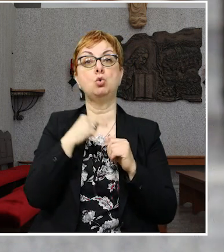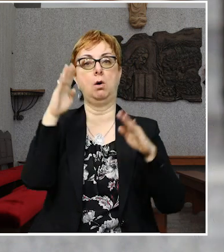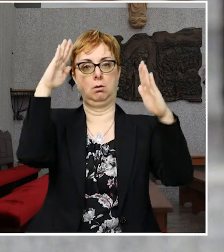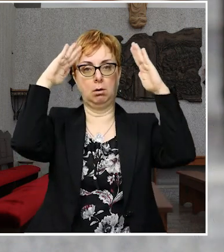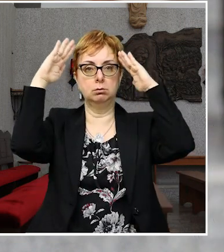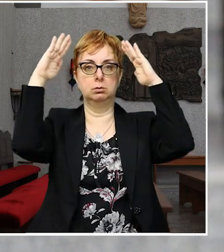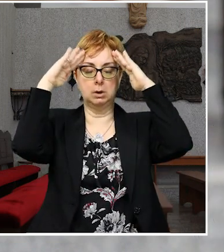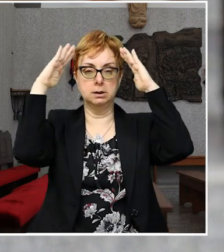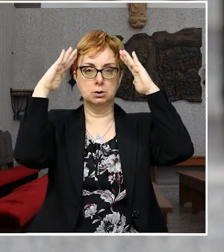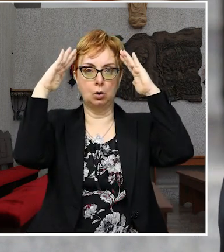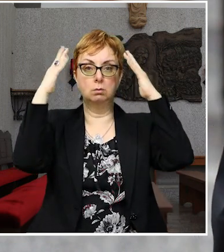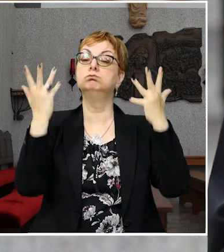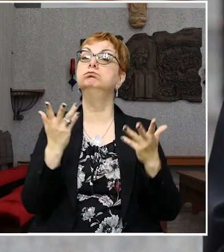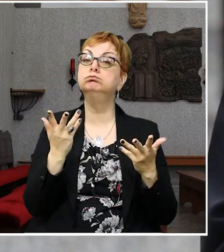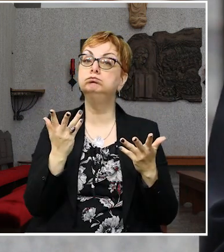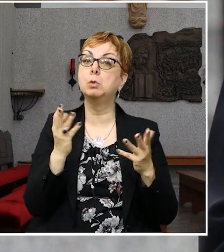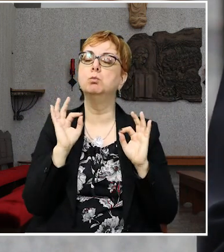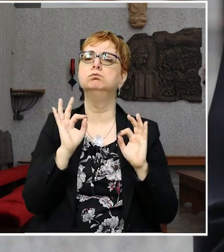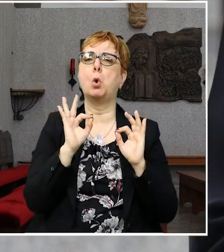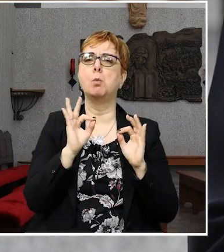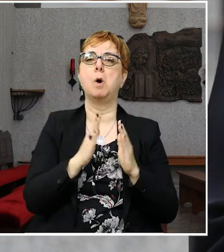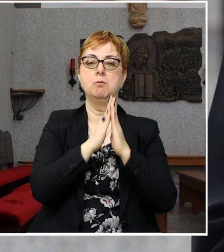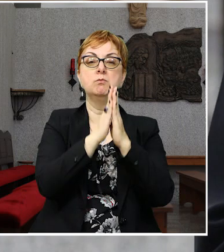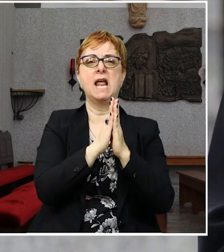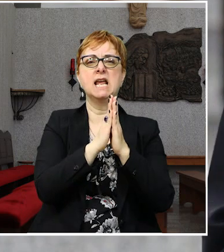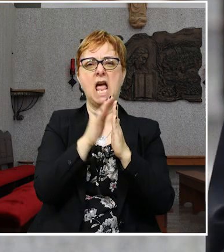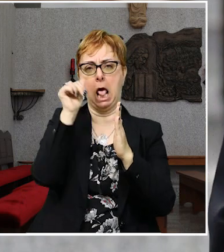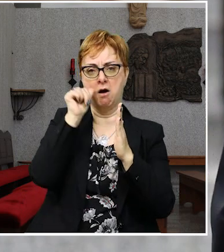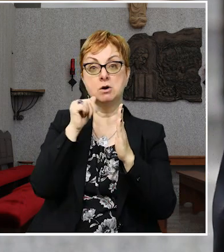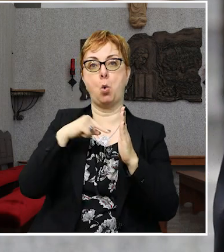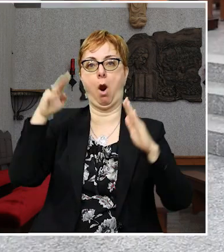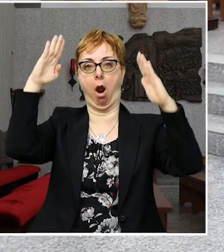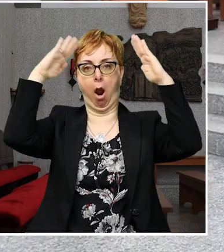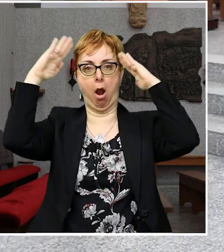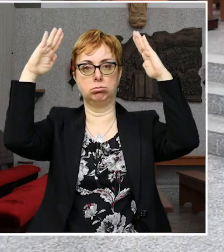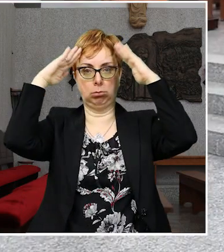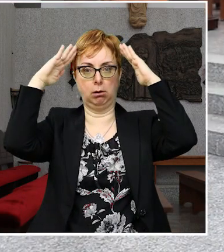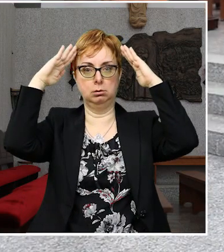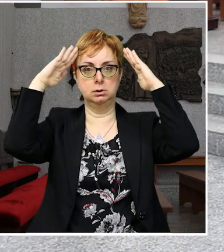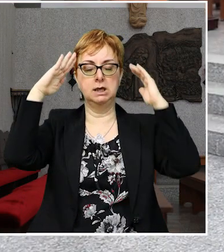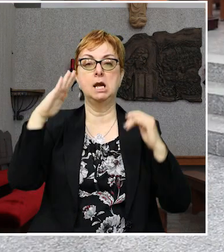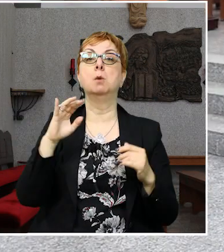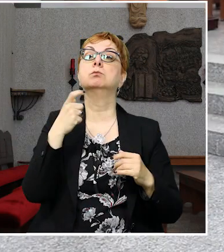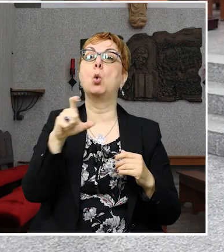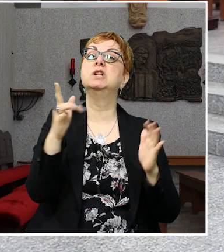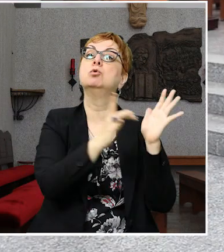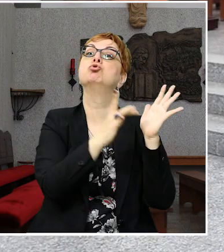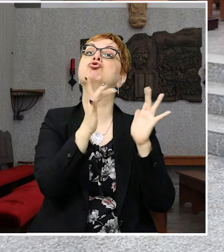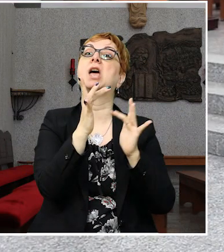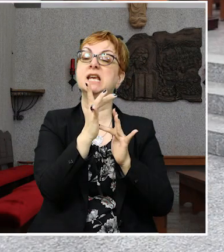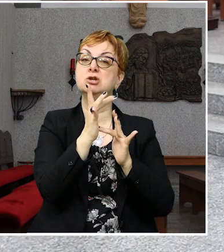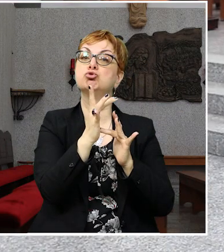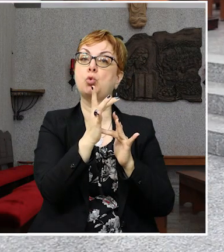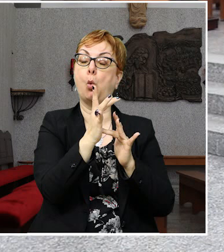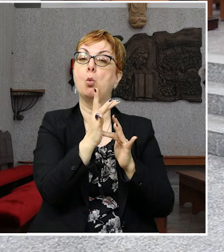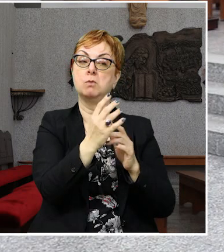stiamo attenti a quella che è la preghiera fasulla, perché Gesù